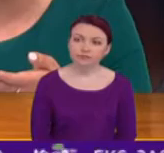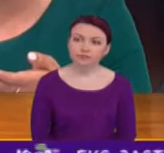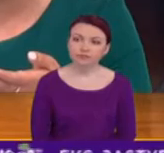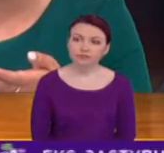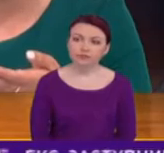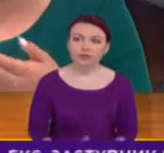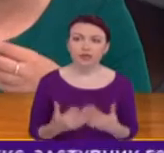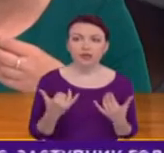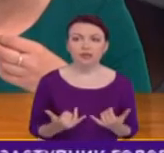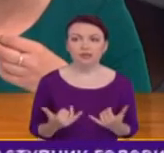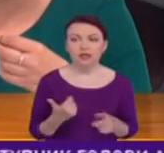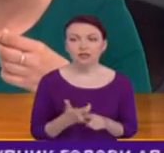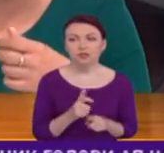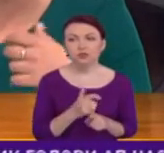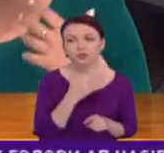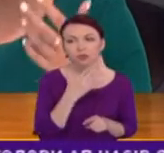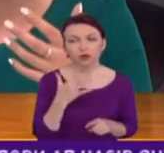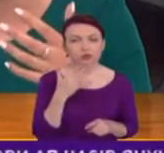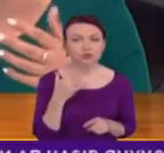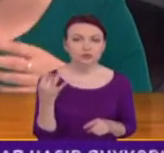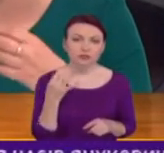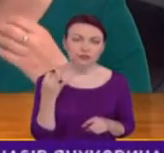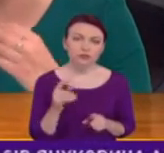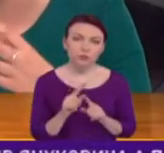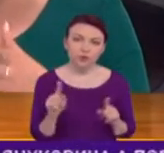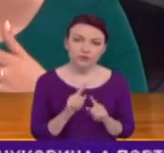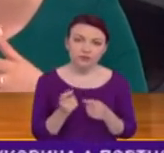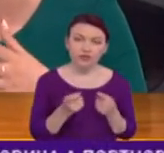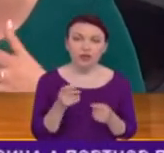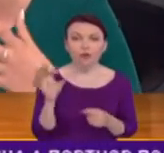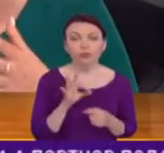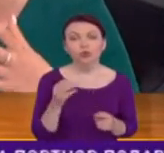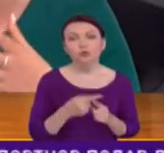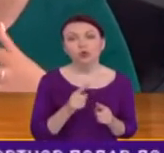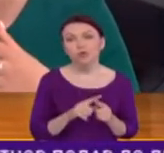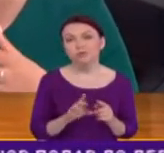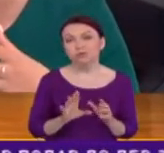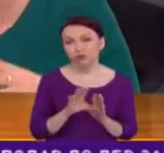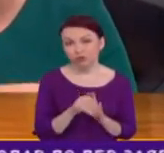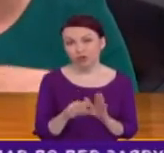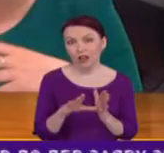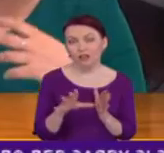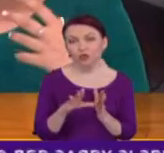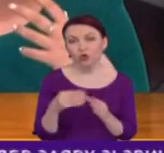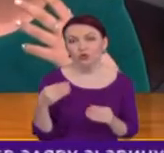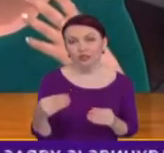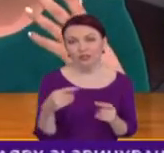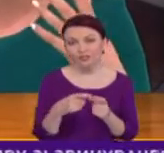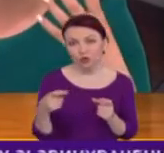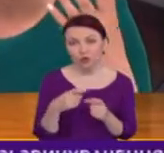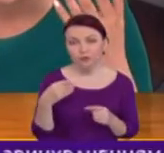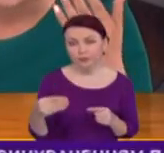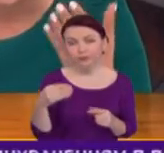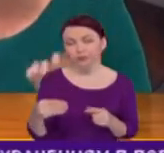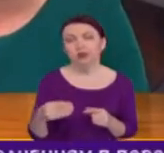Зараз дуже багато йде таких різних нюансів, які стосуються саме ось цього впровадження електронного квитку. Наприклад, що